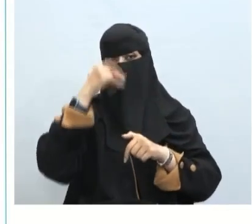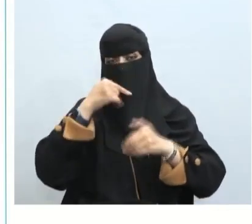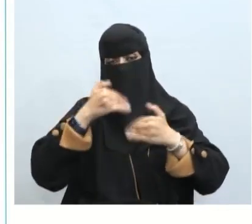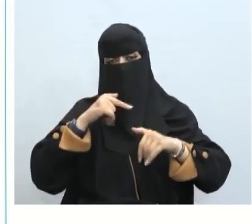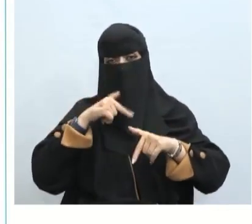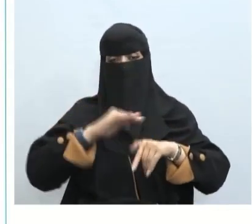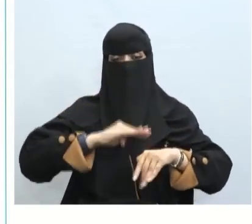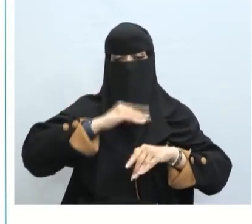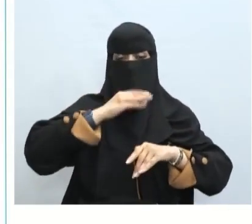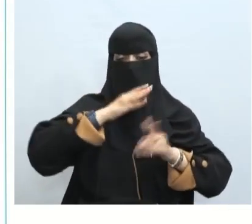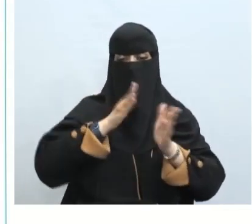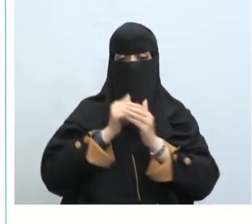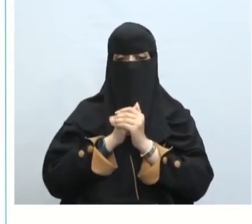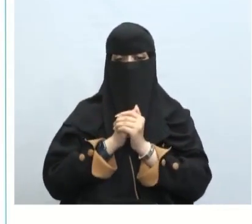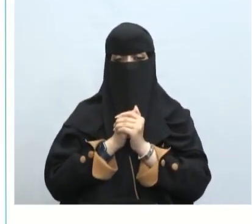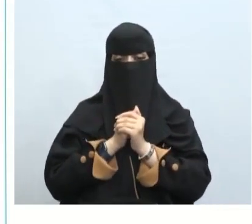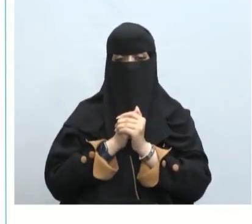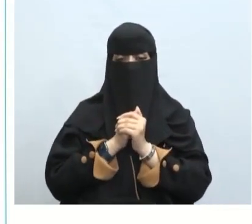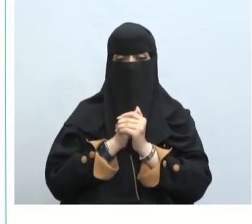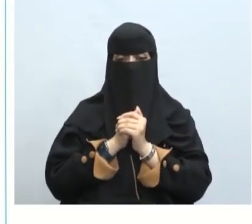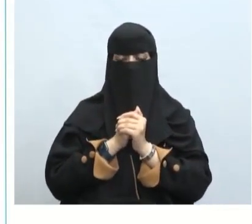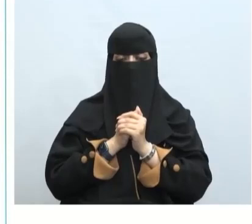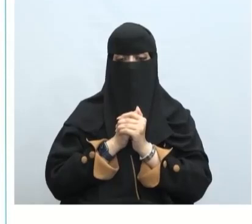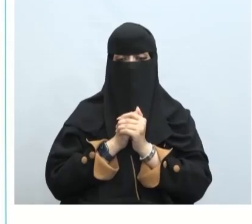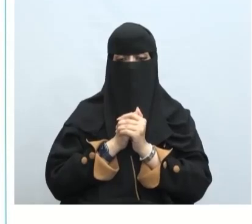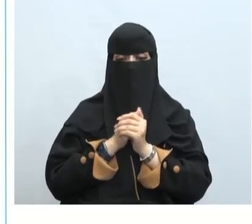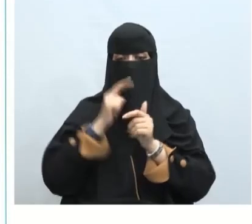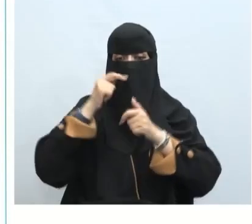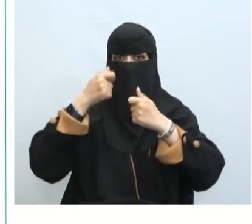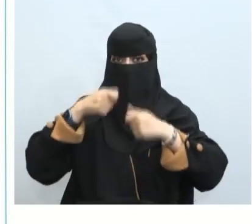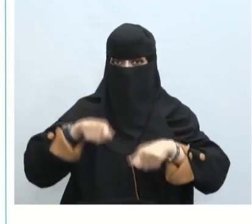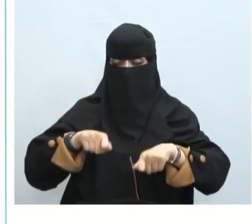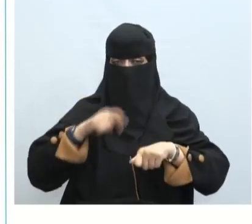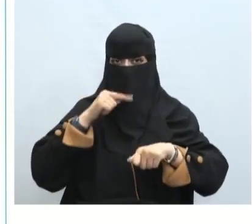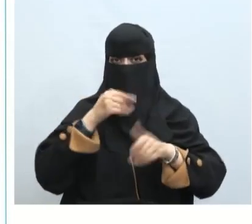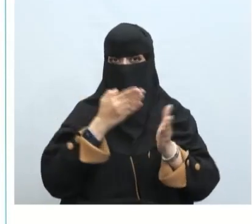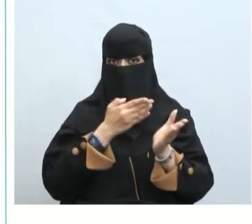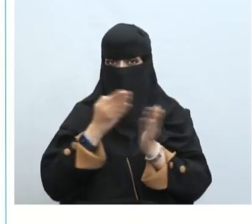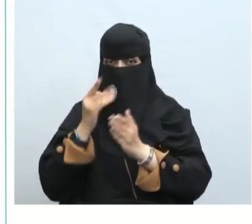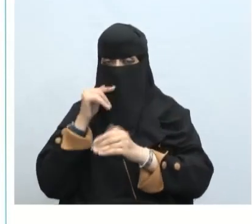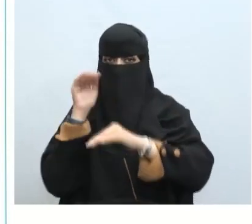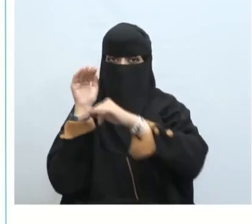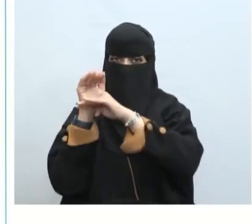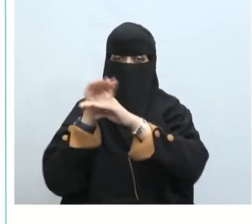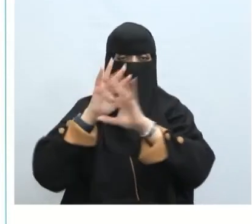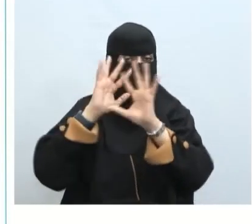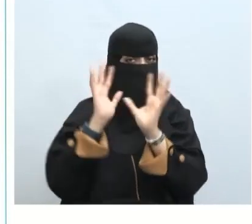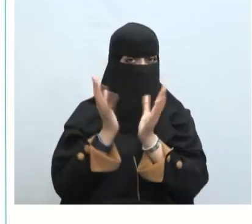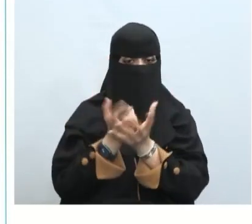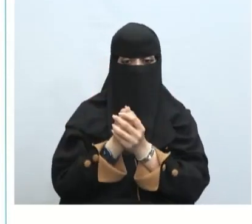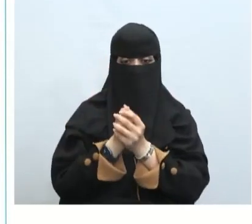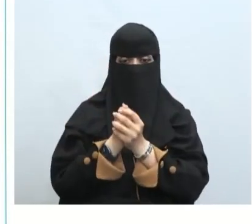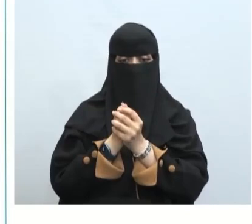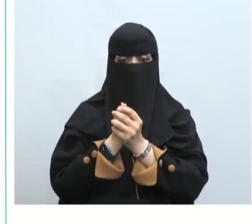والشيخوخه ودعم النظام الاجتماعي كذلك من حقوق المواطن السعودي توفير التعليم